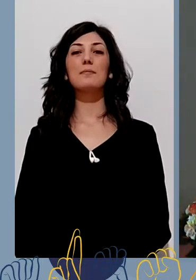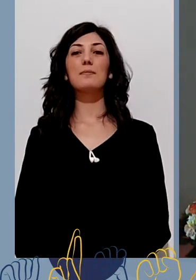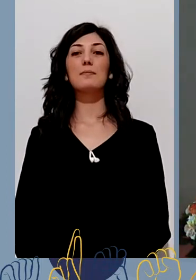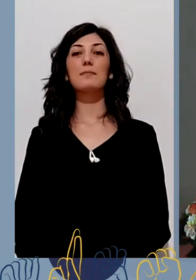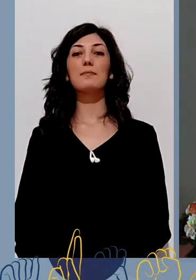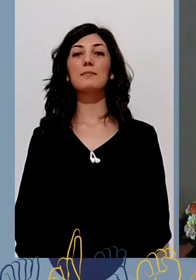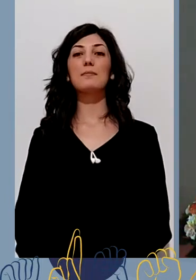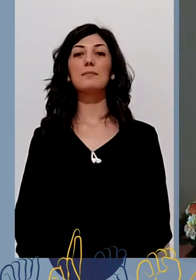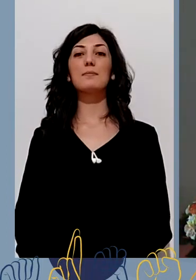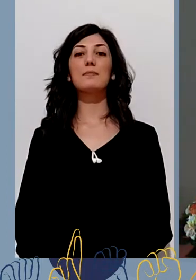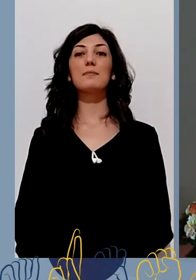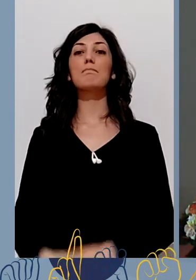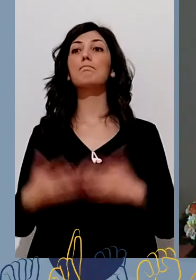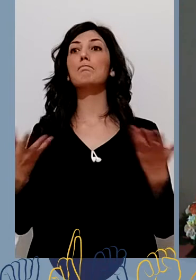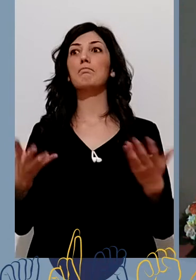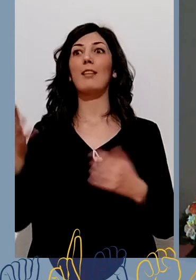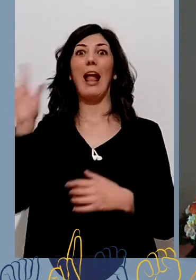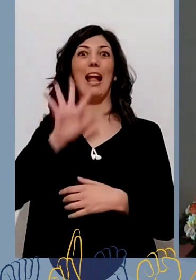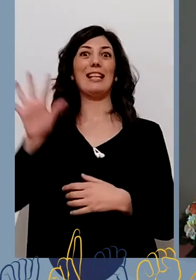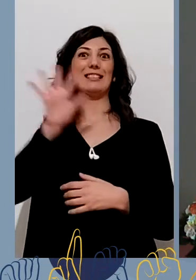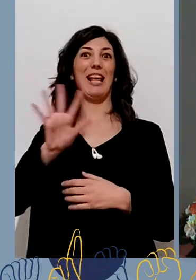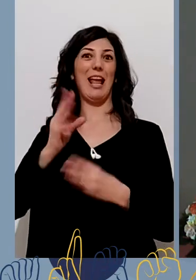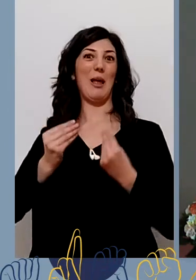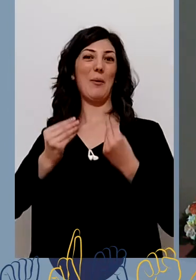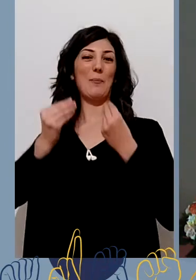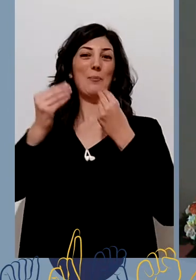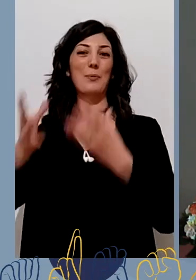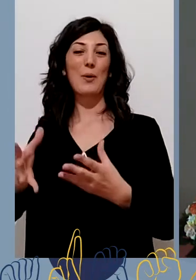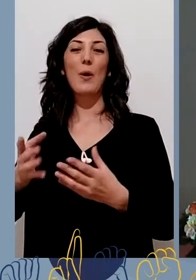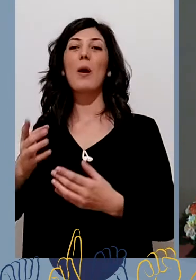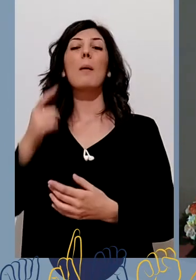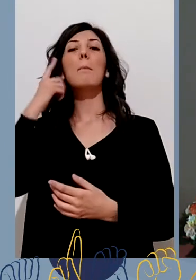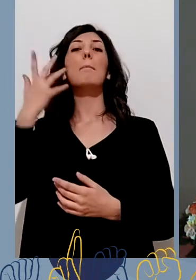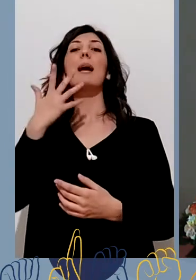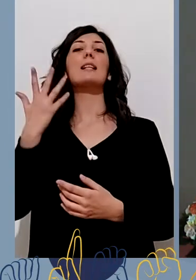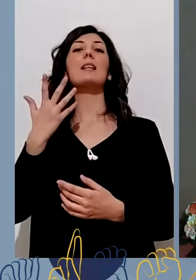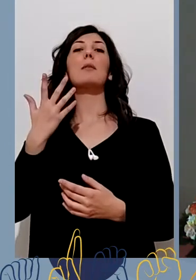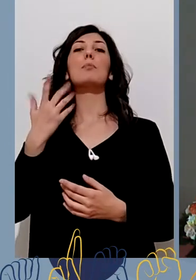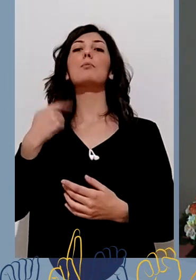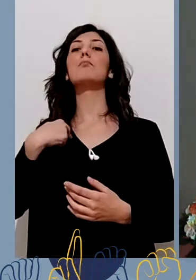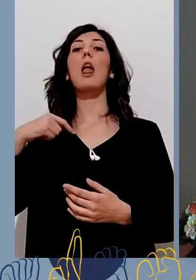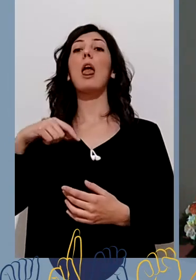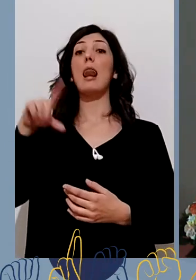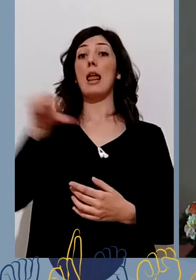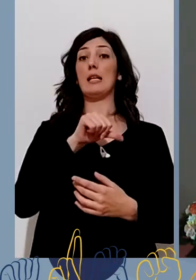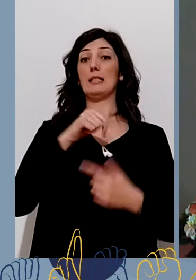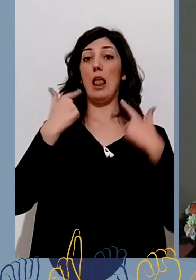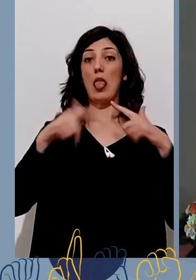per dare un esempio, se io devo fare in lingua dei segni una